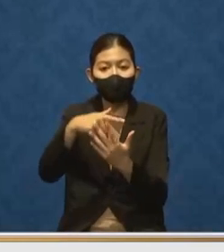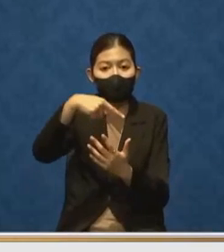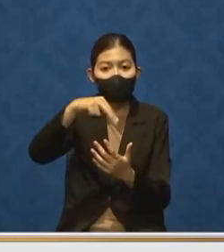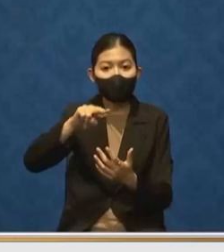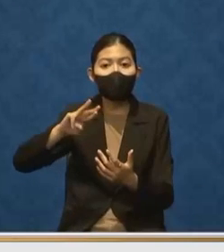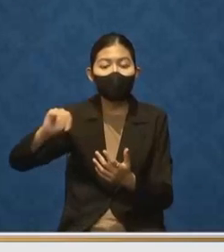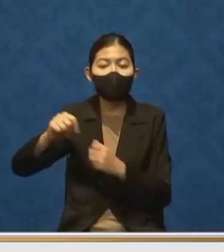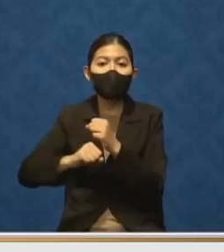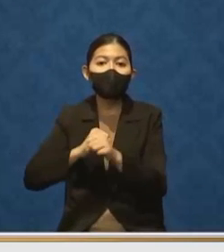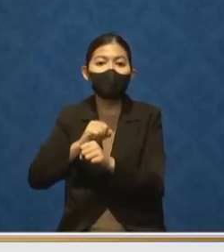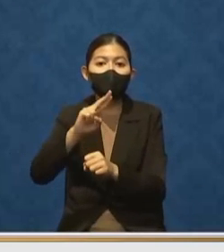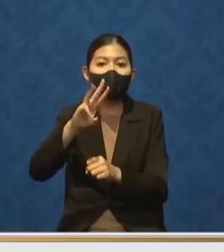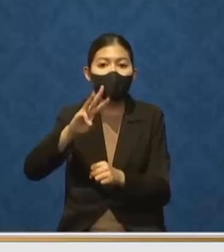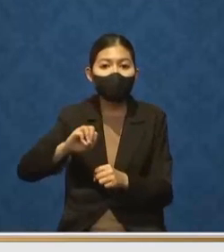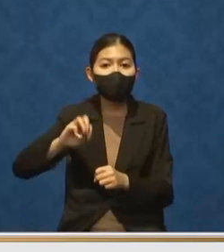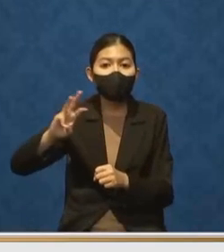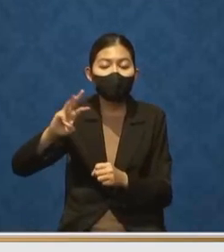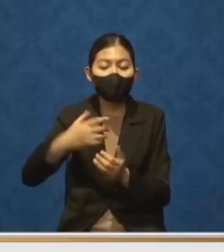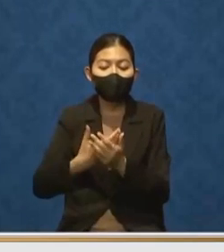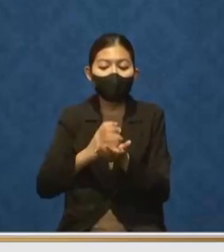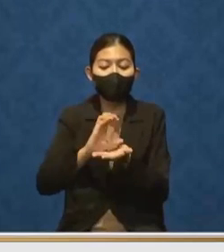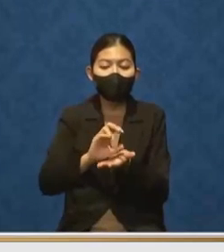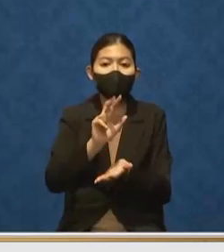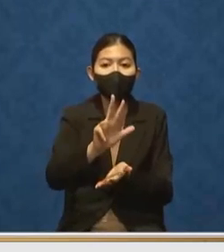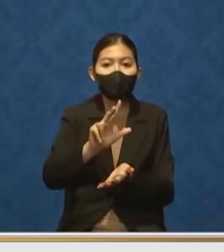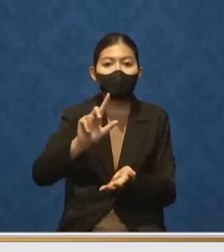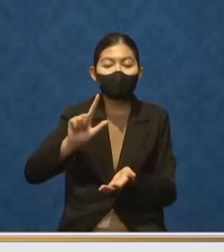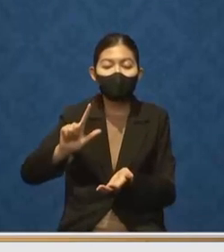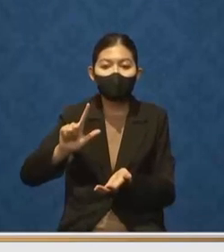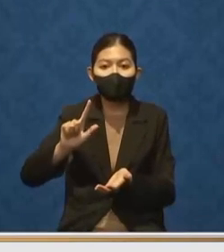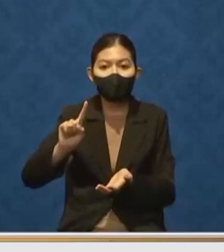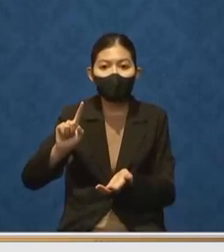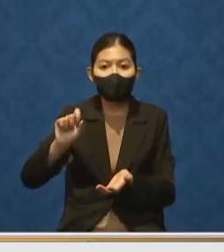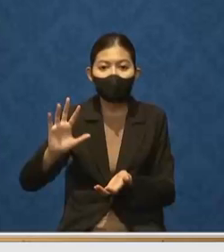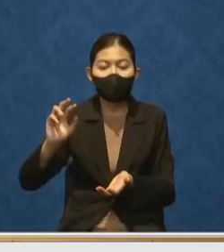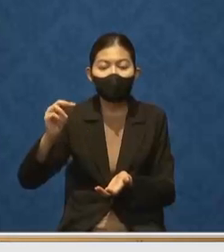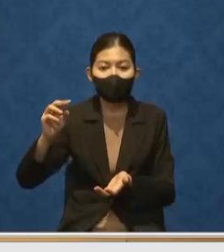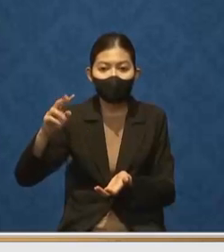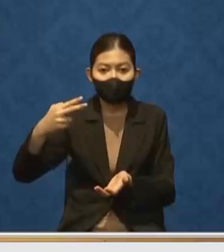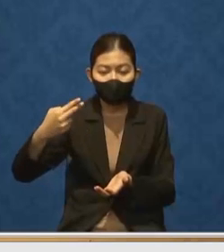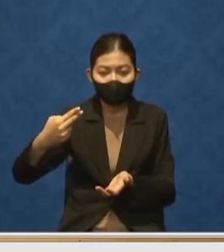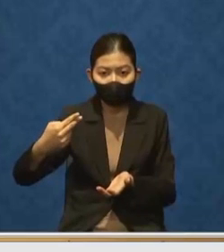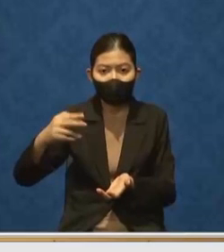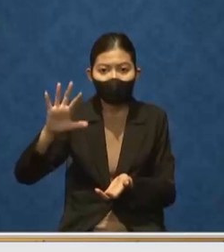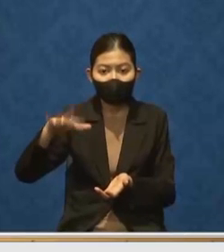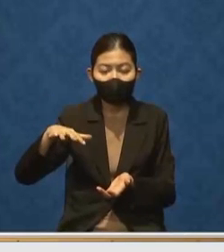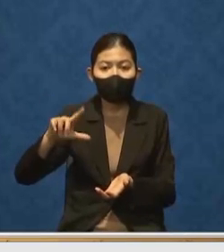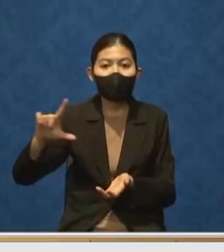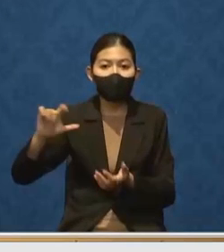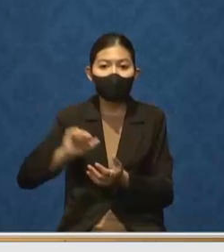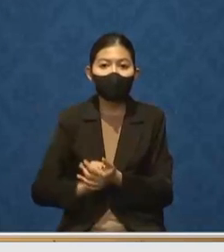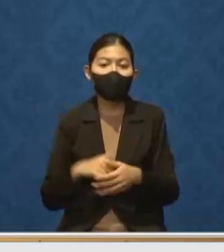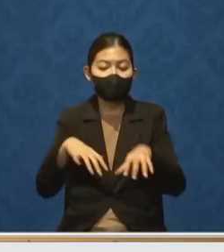าณ2566มีวงเงินงบประมาณจำนวน 3,185,000 ล้านบาทจำแนกเป็นรายจ่ายประจำจ